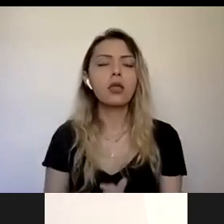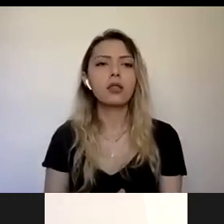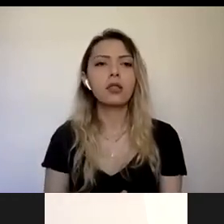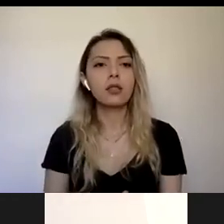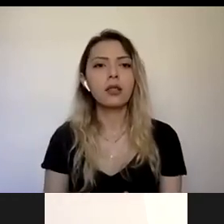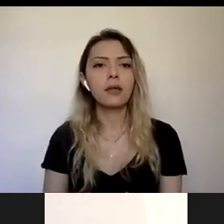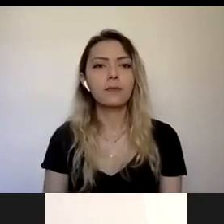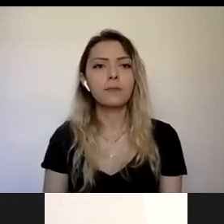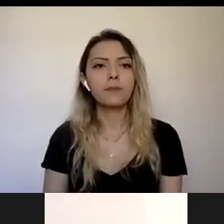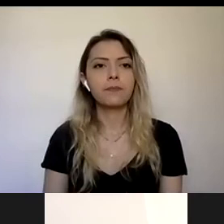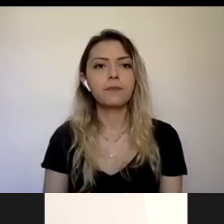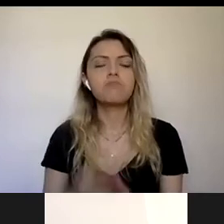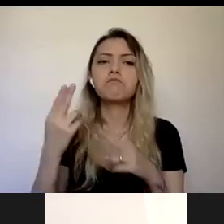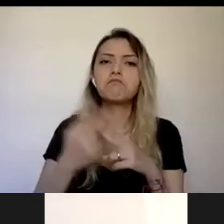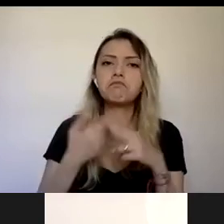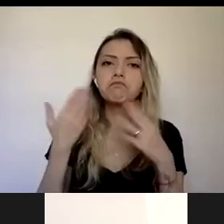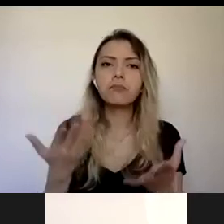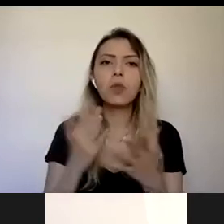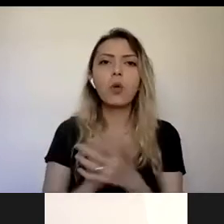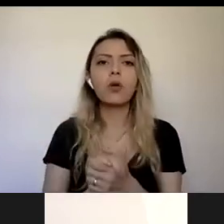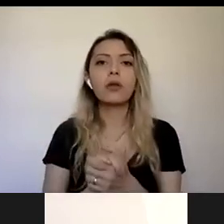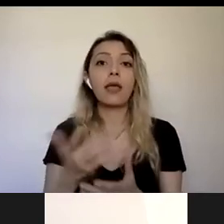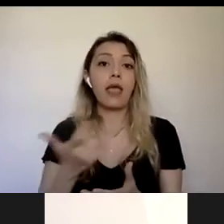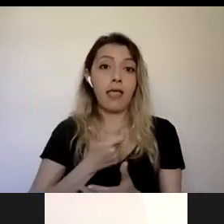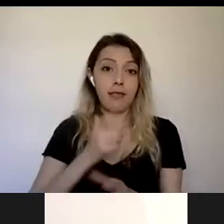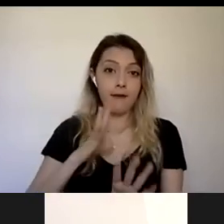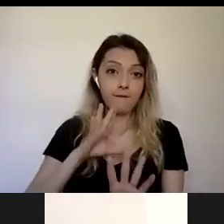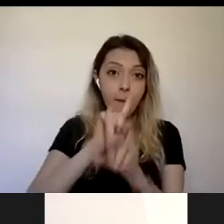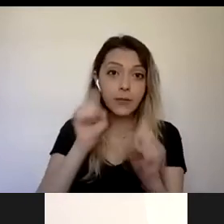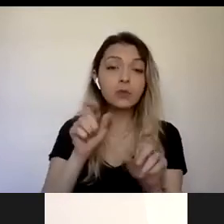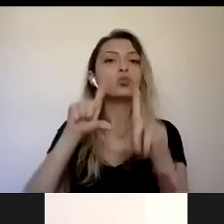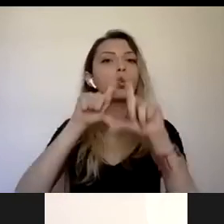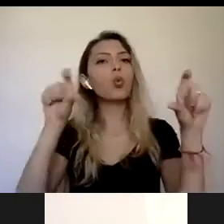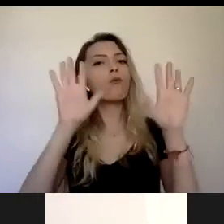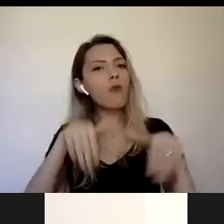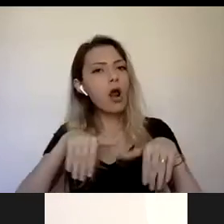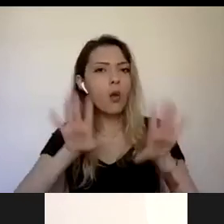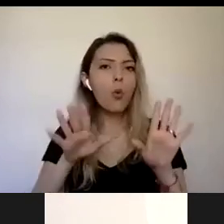göstergelerde örneğin yasaların olup olmadığı, kurumların olup olmadığı